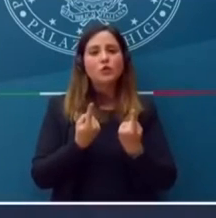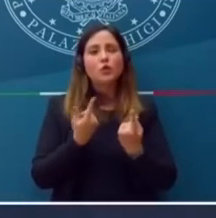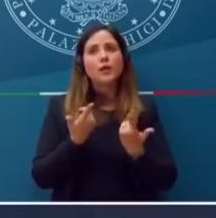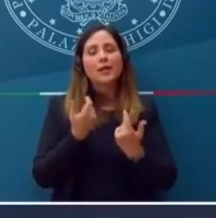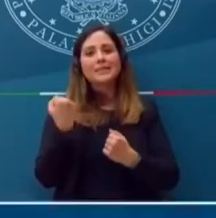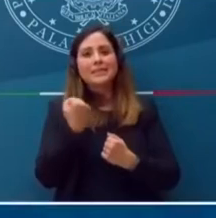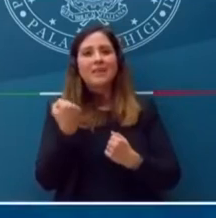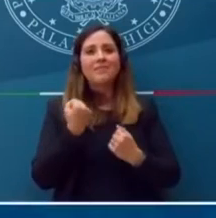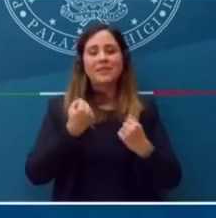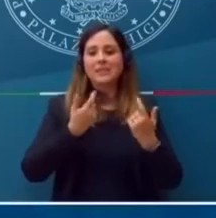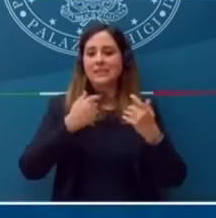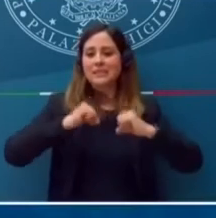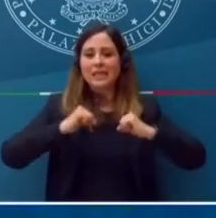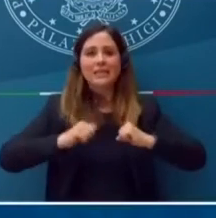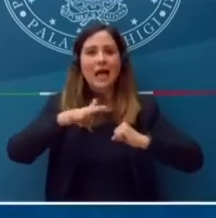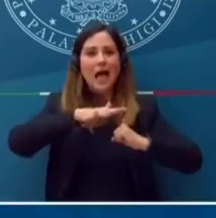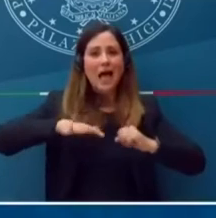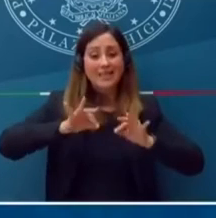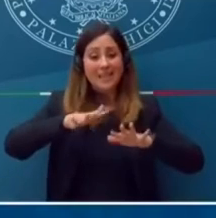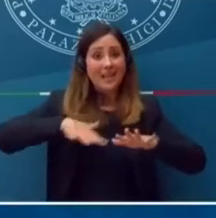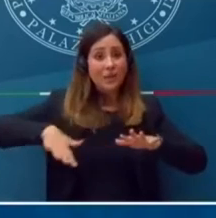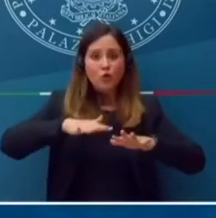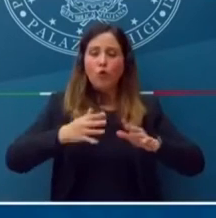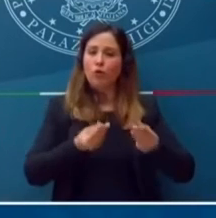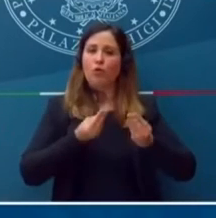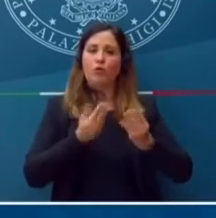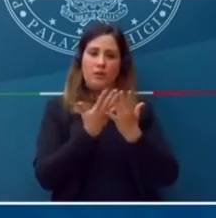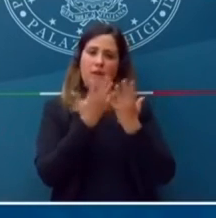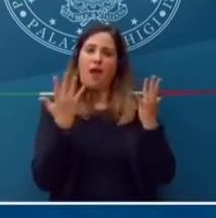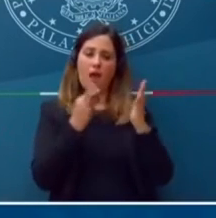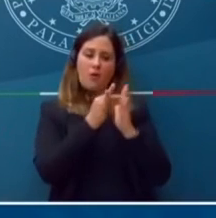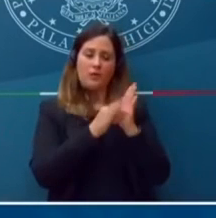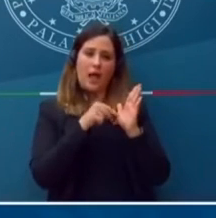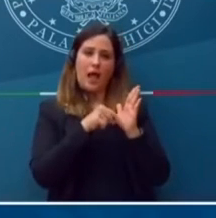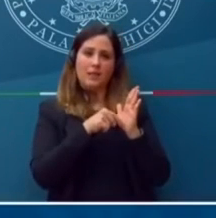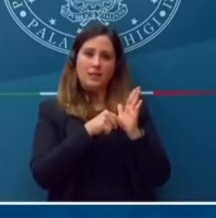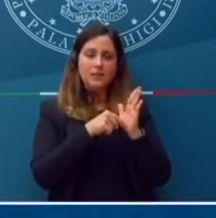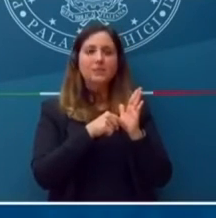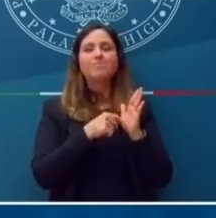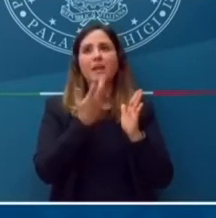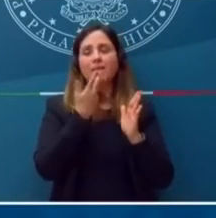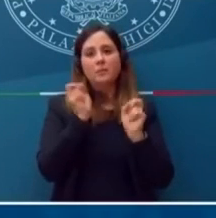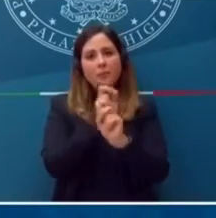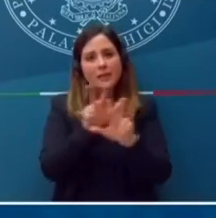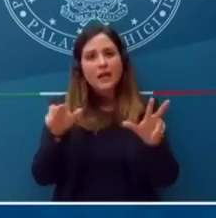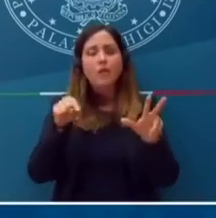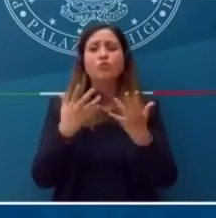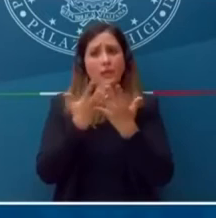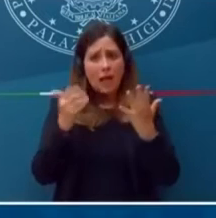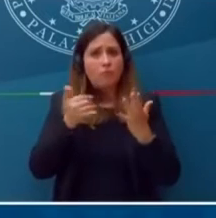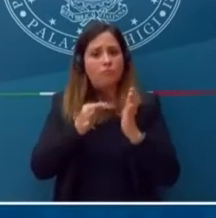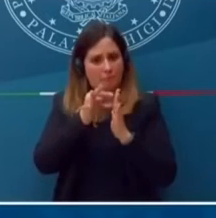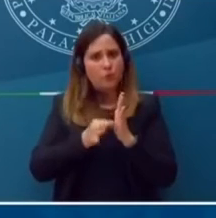sanitarie territoriali. E qui anche per dare un messaggio chiaro che le misure stanno